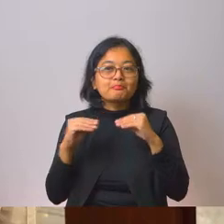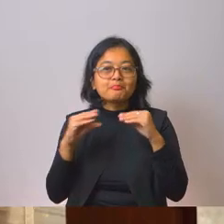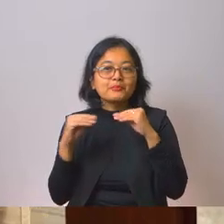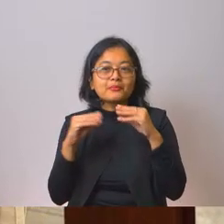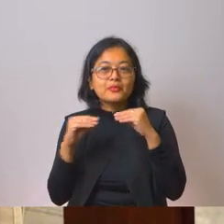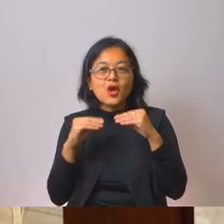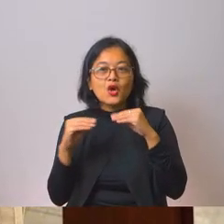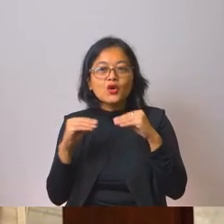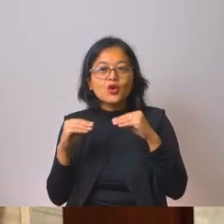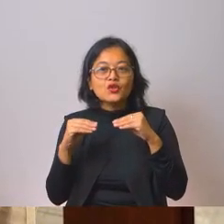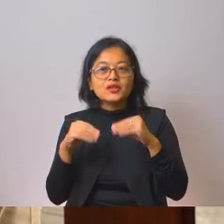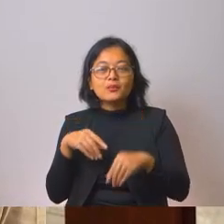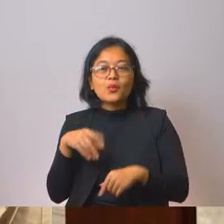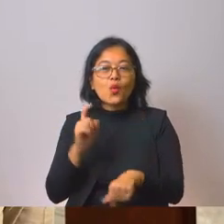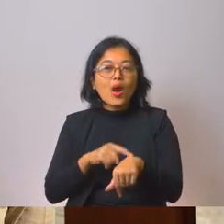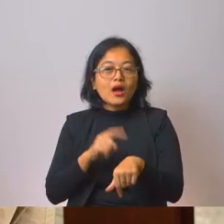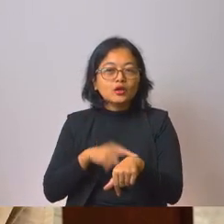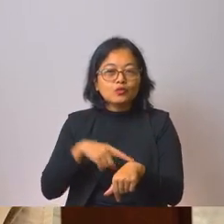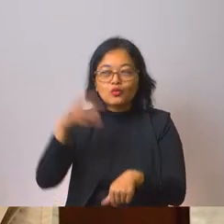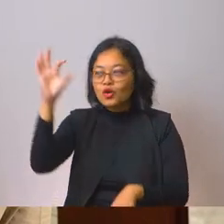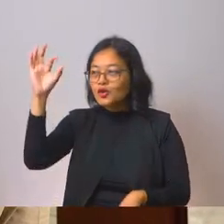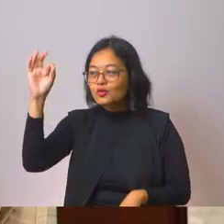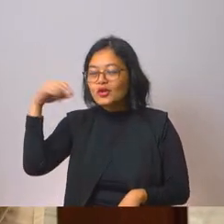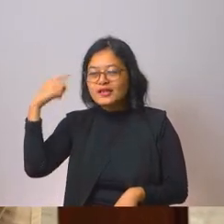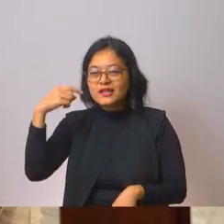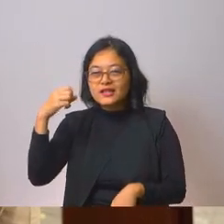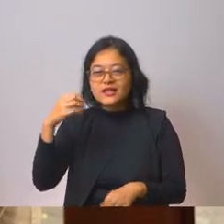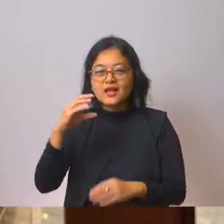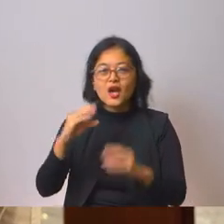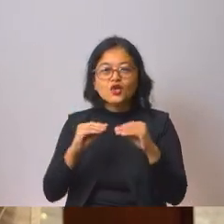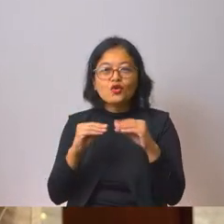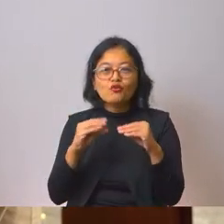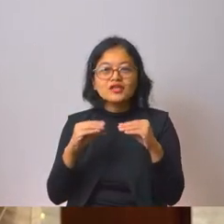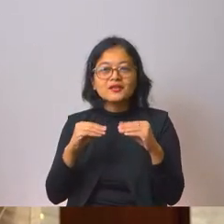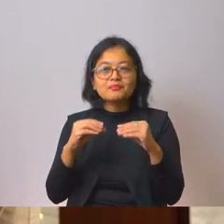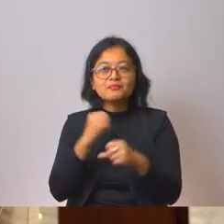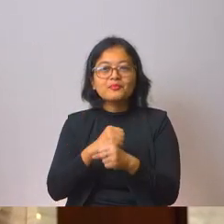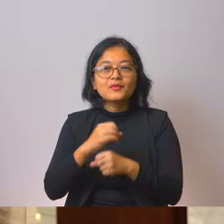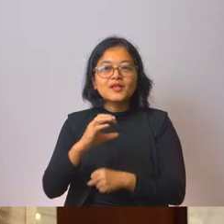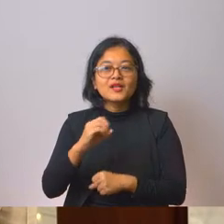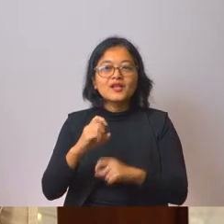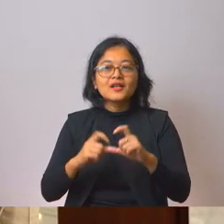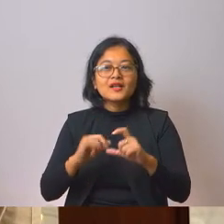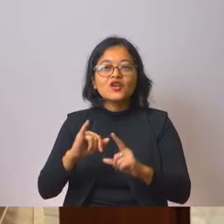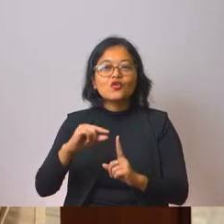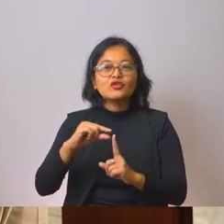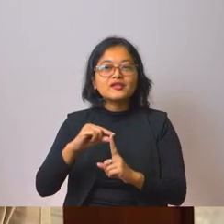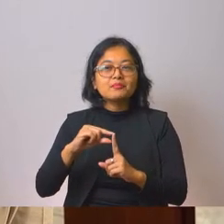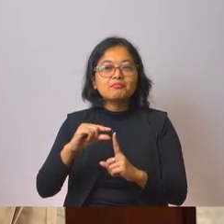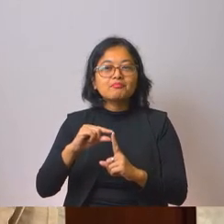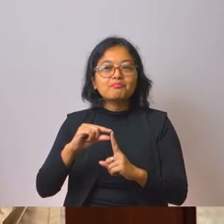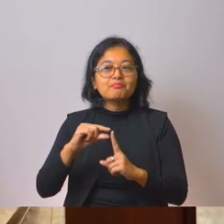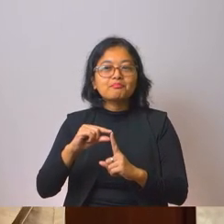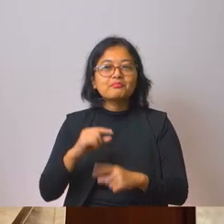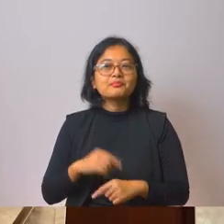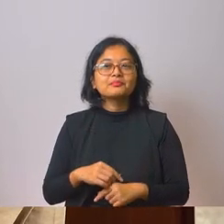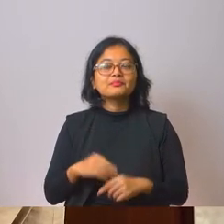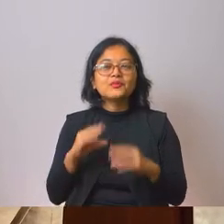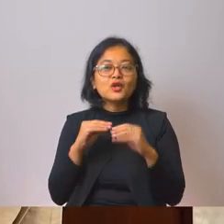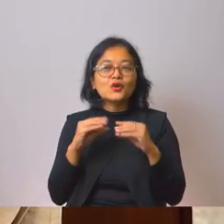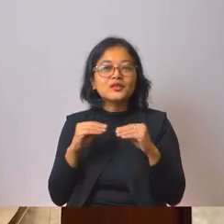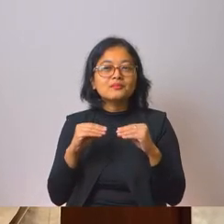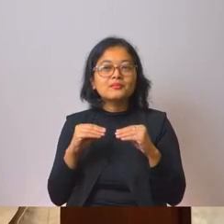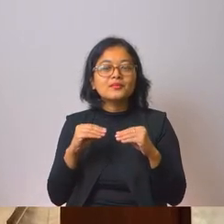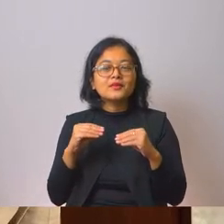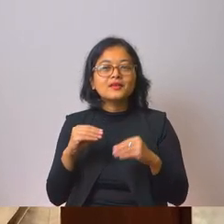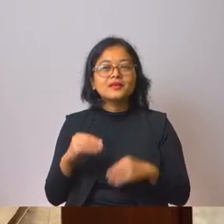Ketika orang tua gosip, maka anak-anak itu terus disuruh apa? Gimana cara nyuruhnya? Buas agak dekat dikit.